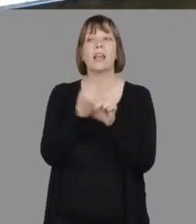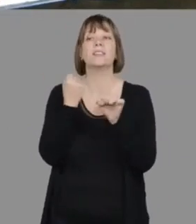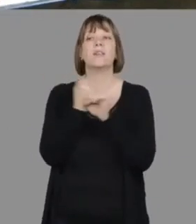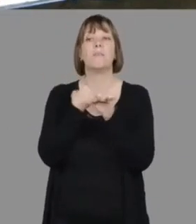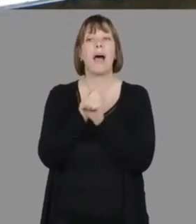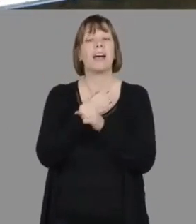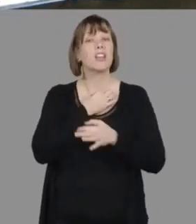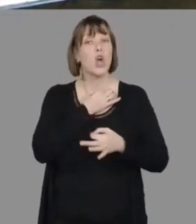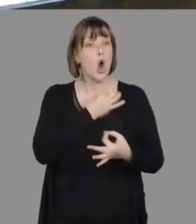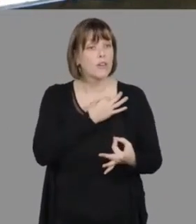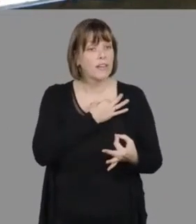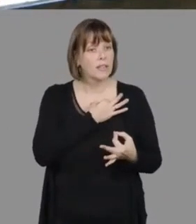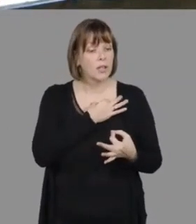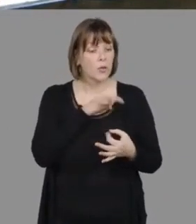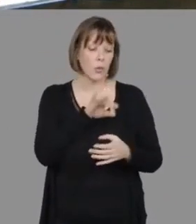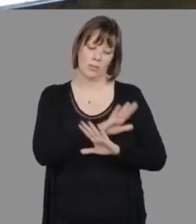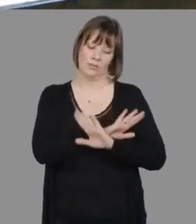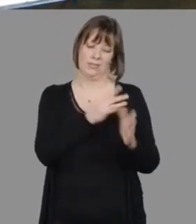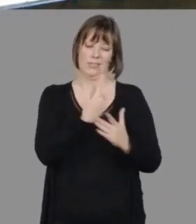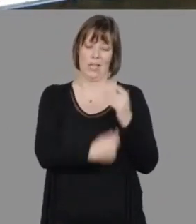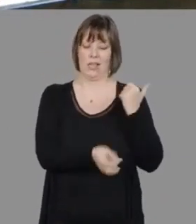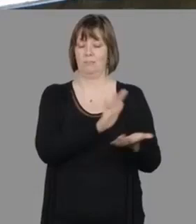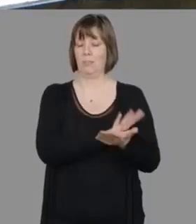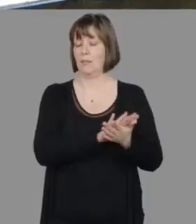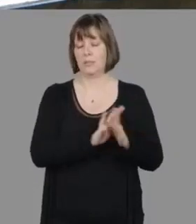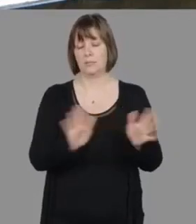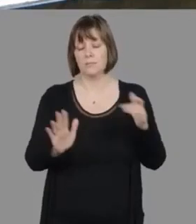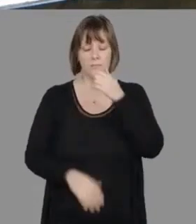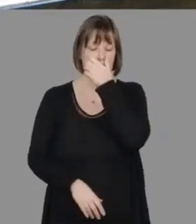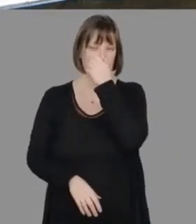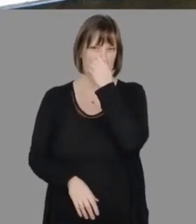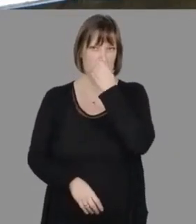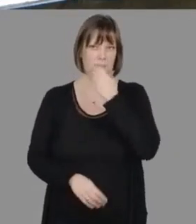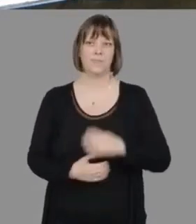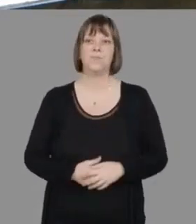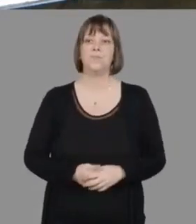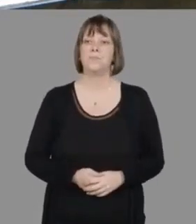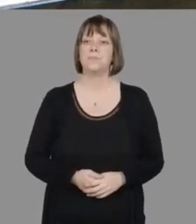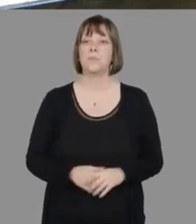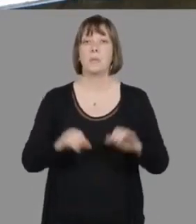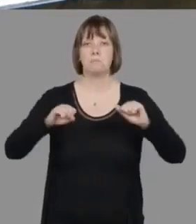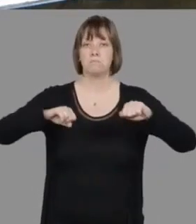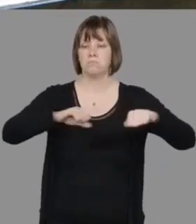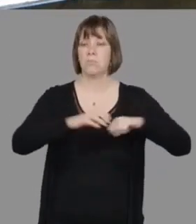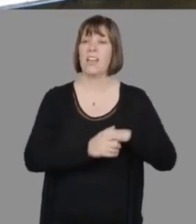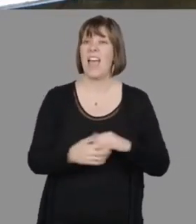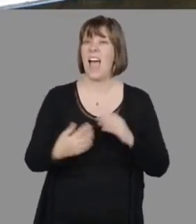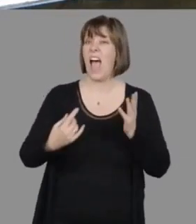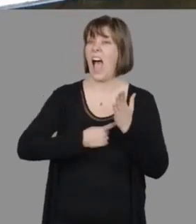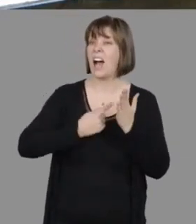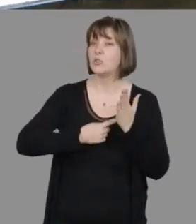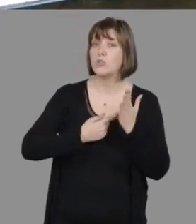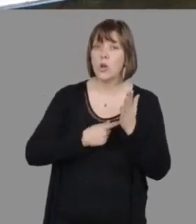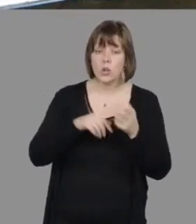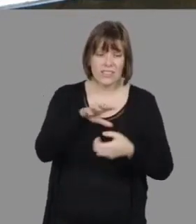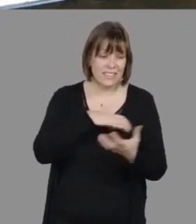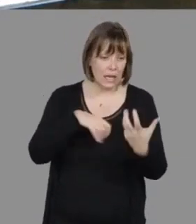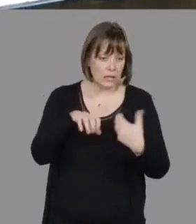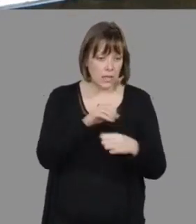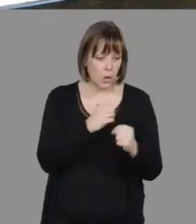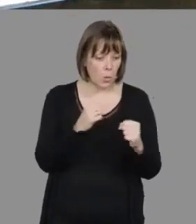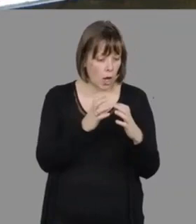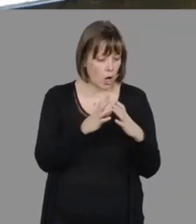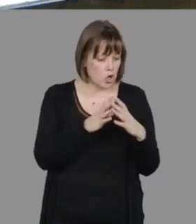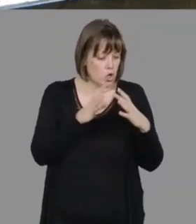ist, damit niemand alleine gelassen wird. Die Herausforderungen und Krisen mögen viel größer